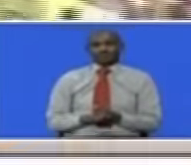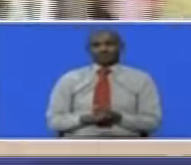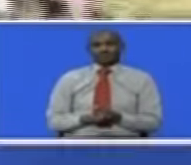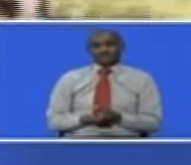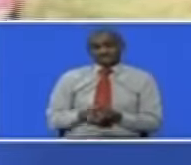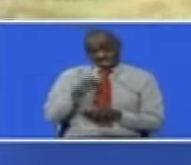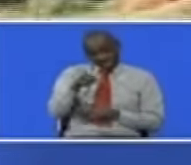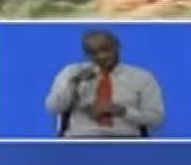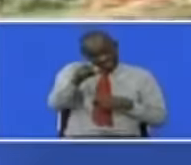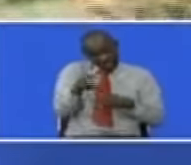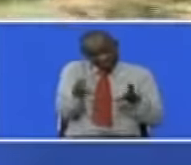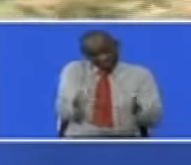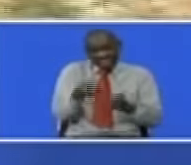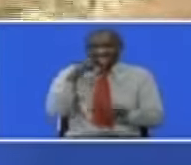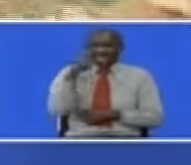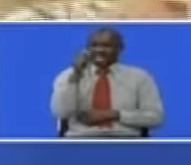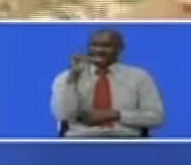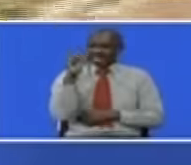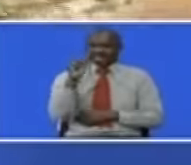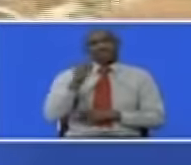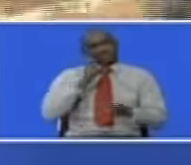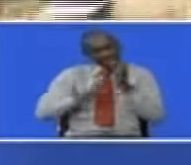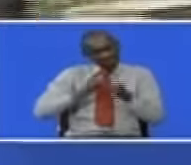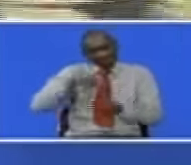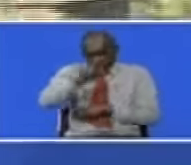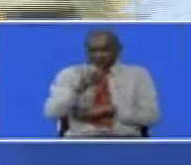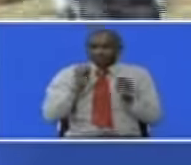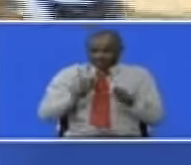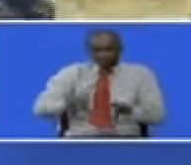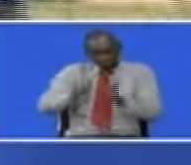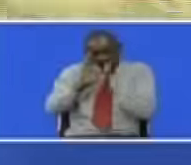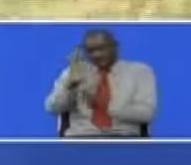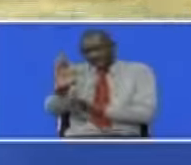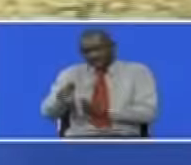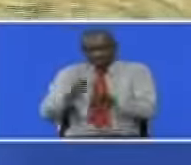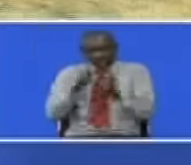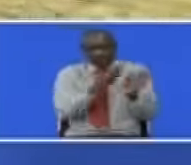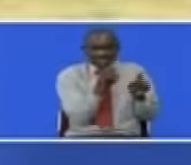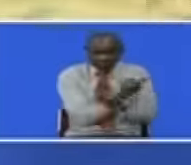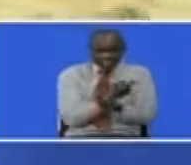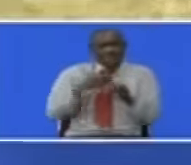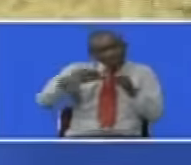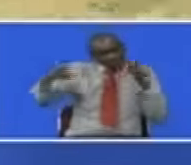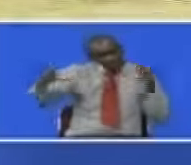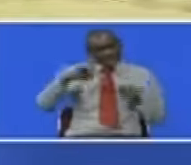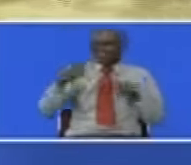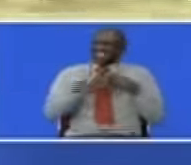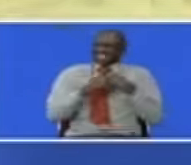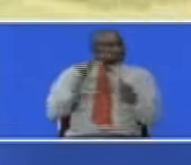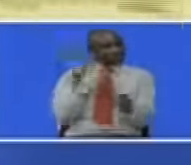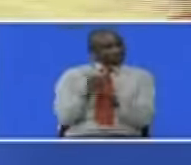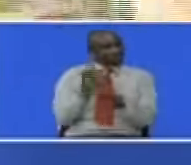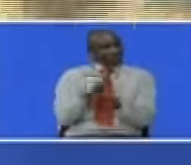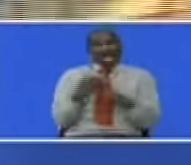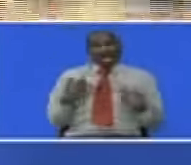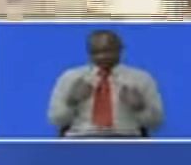Njia inayotumika katika mashindano ya mbio za CAS Marathon ni mojawapo ya njia za mbio za masafa marefu ambazo zina changamoto chungu nzima.